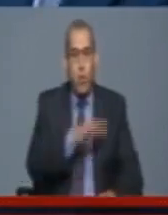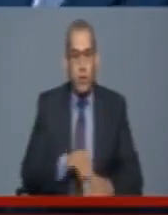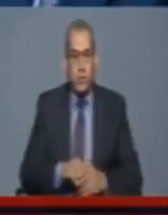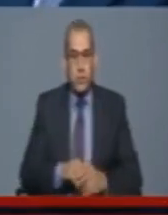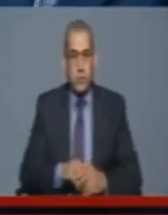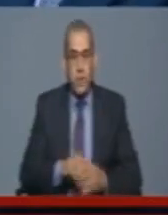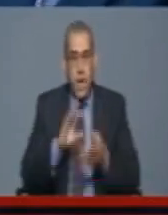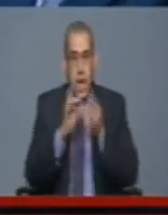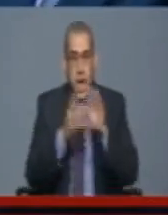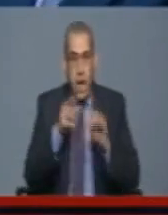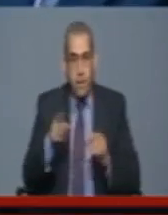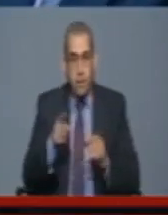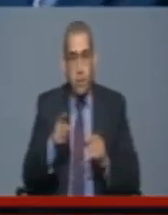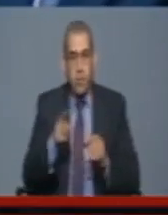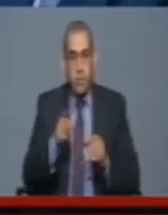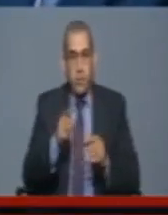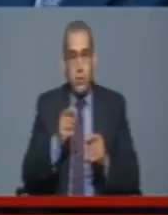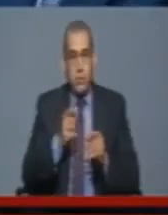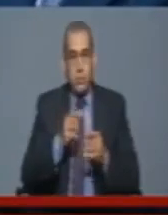الجمعيات، المنظمات،